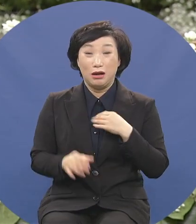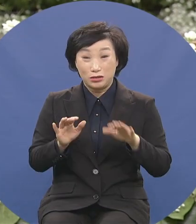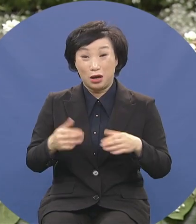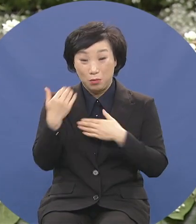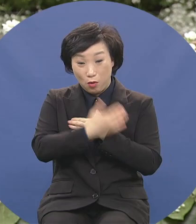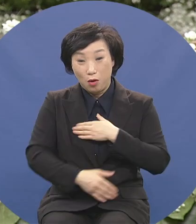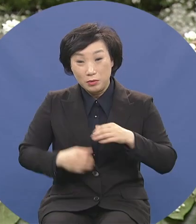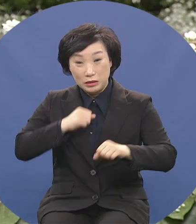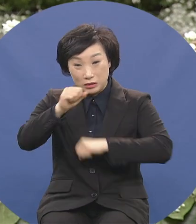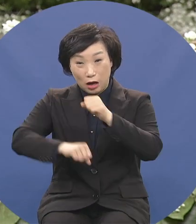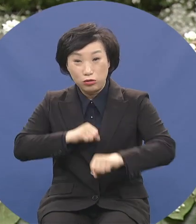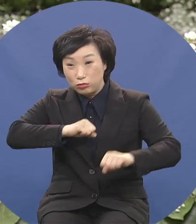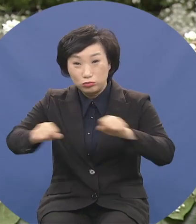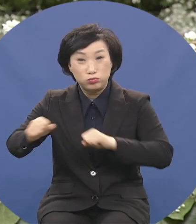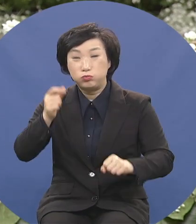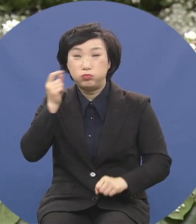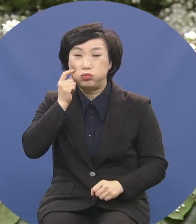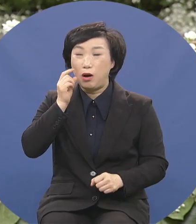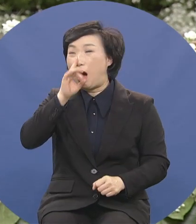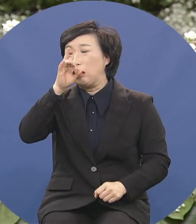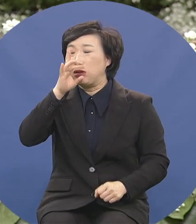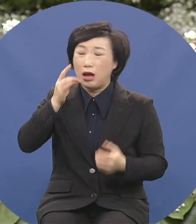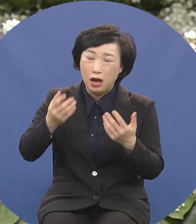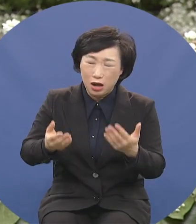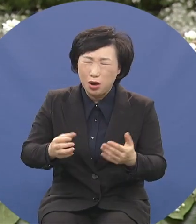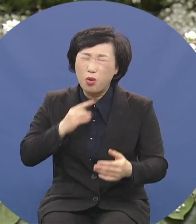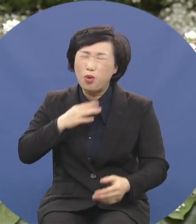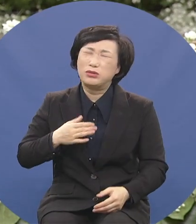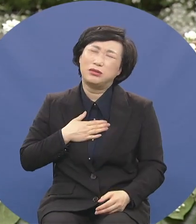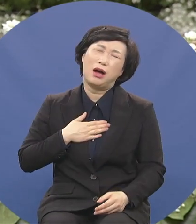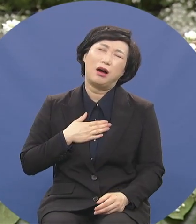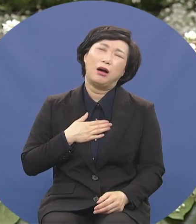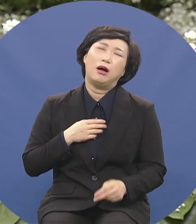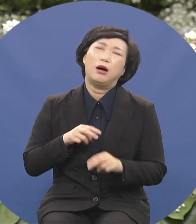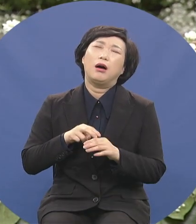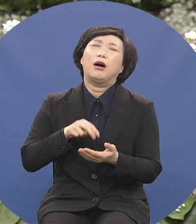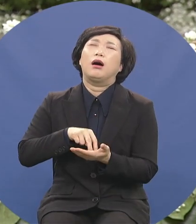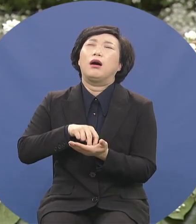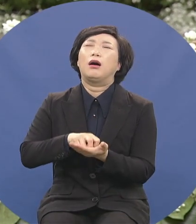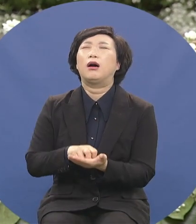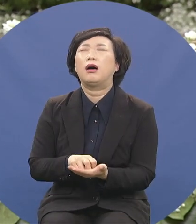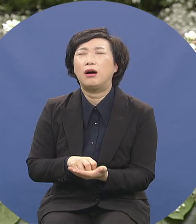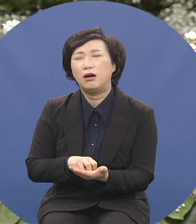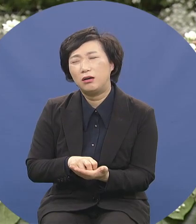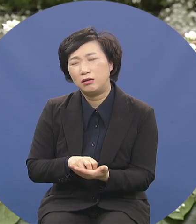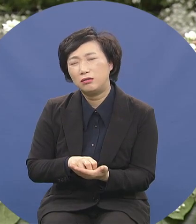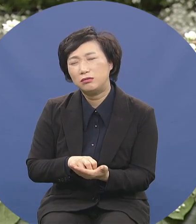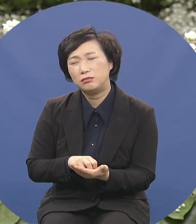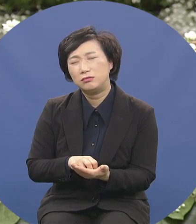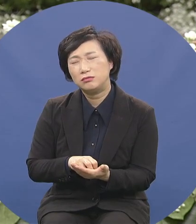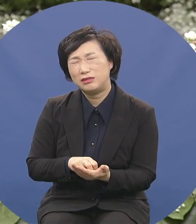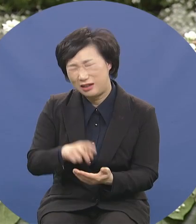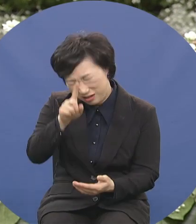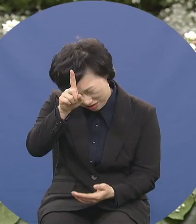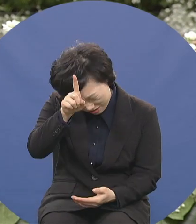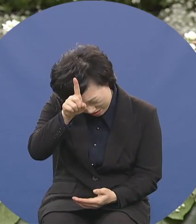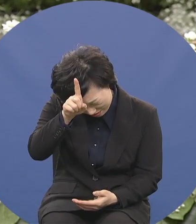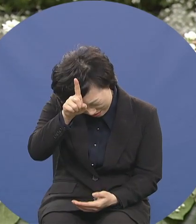작동해 움직일 수도 없고 오직 절바닥에 앉아서 그저 한